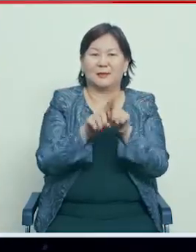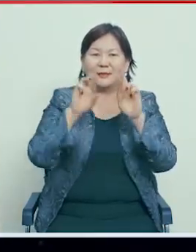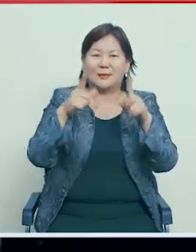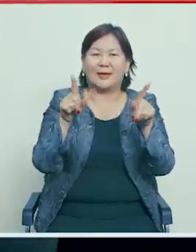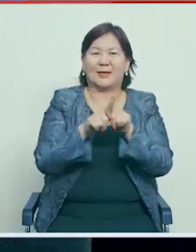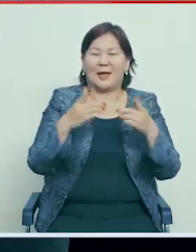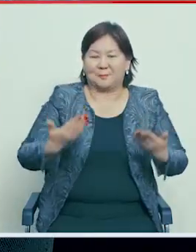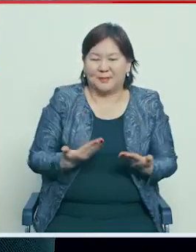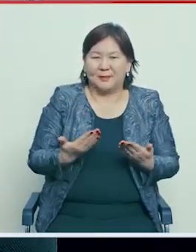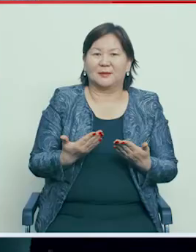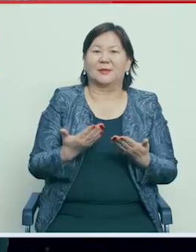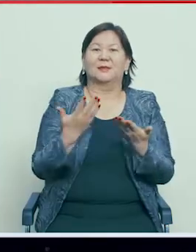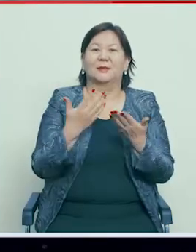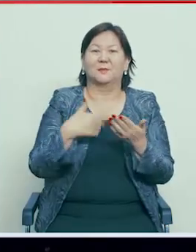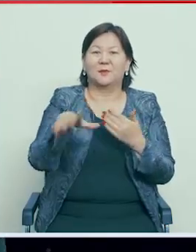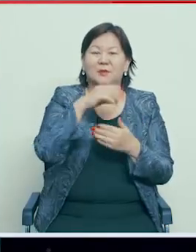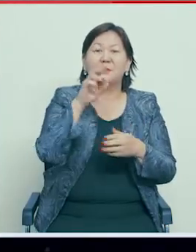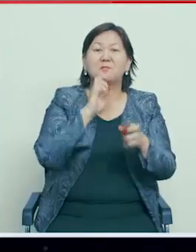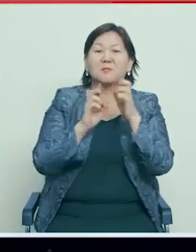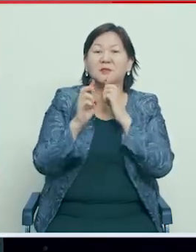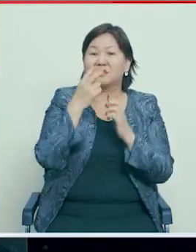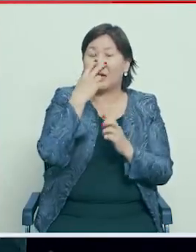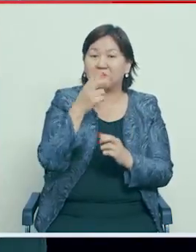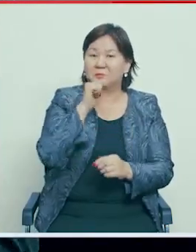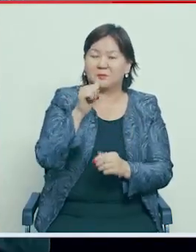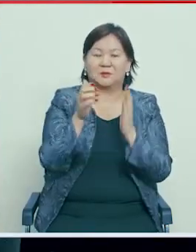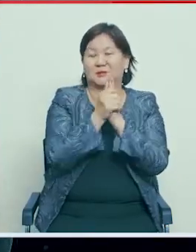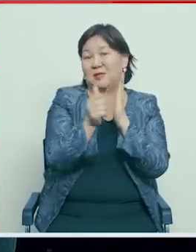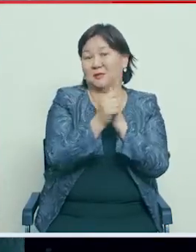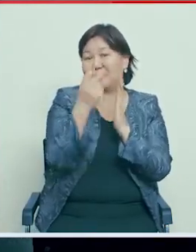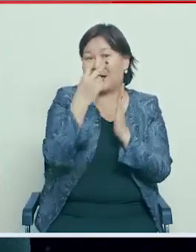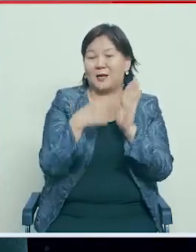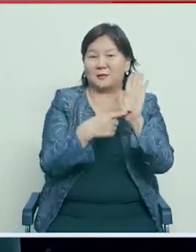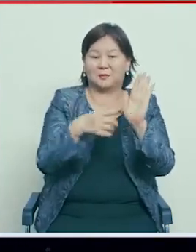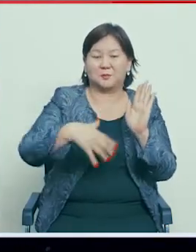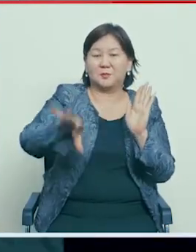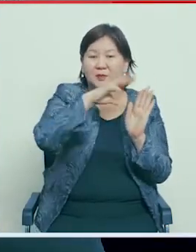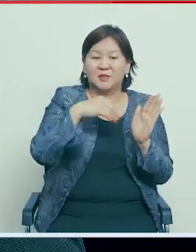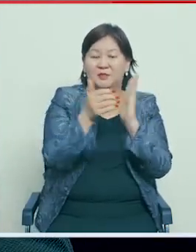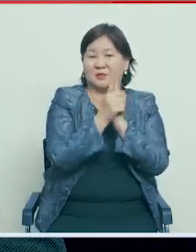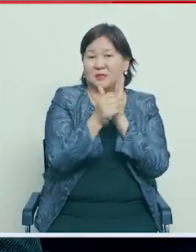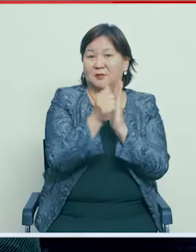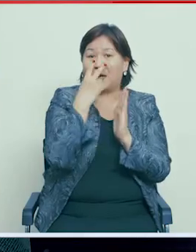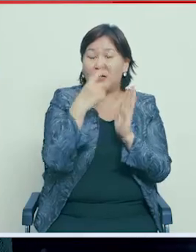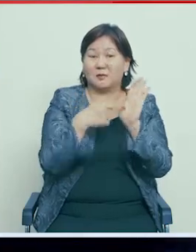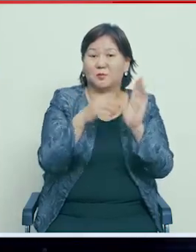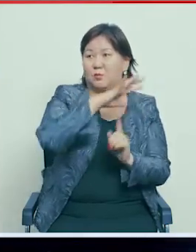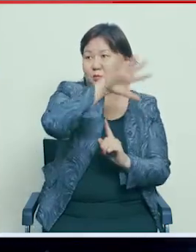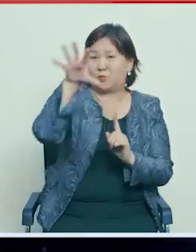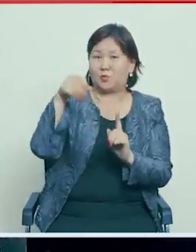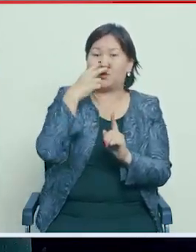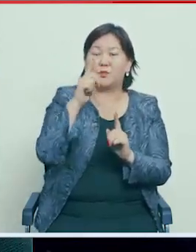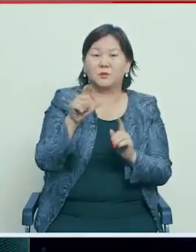одоо амьдардаг. Хамгийн гол нь миний бэрхшээлийг харах биш, миний чадварыг хараач, бидний чадварыг хараач. Энэ тойроо сууж байгаа бүх